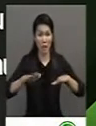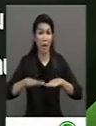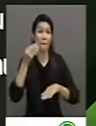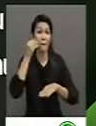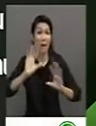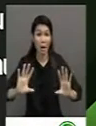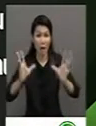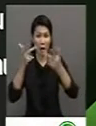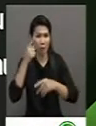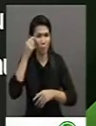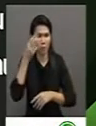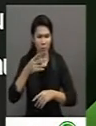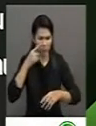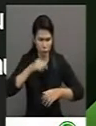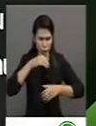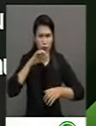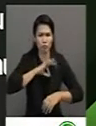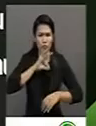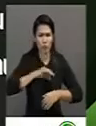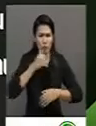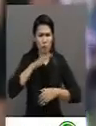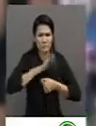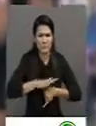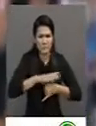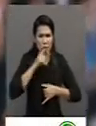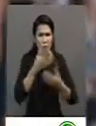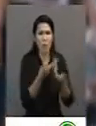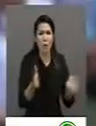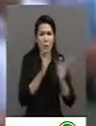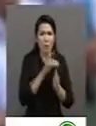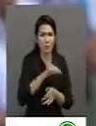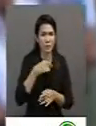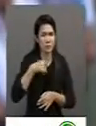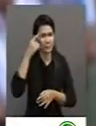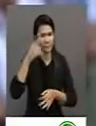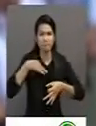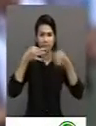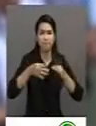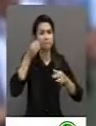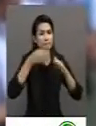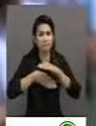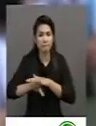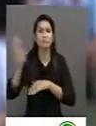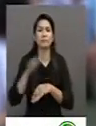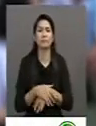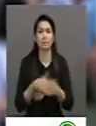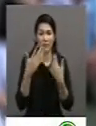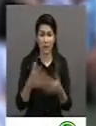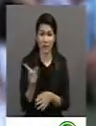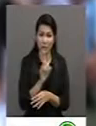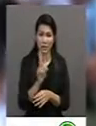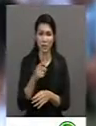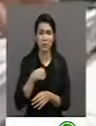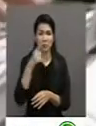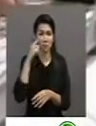ากบ้านมักมีปมปัญหาความรุนแรงในครอบครัวเป็นปัจจัยในการตัดสินใจออกจากบ้านรวมทั้งมีแนวโน้ม